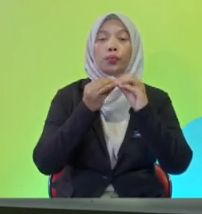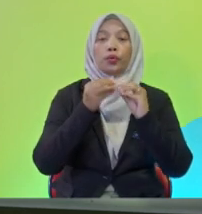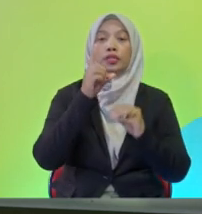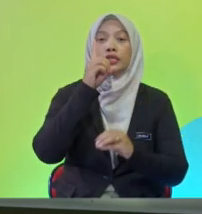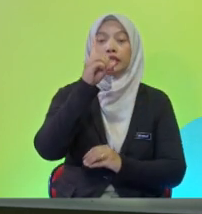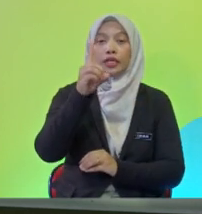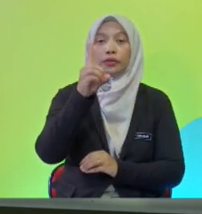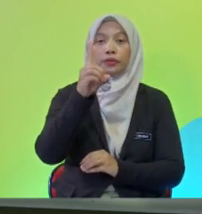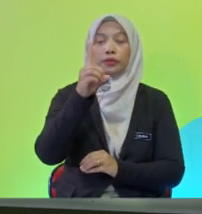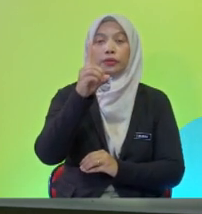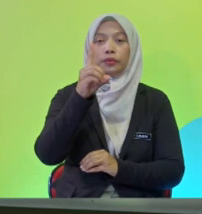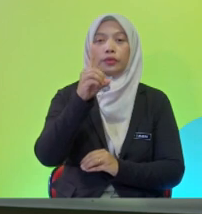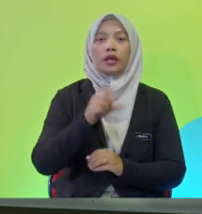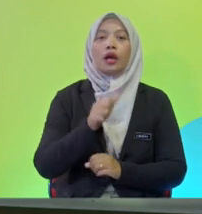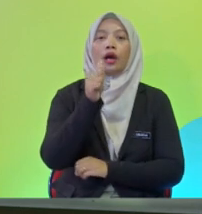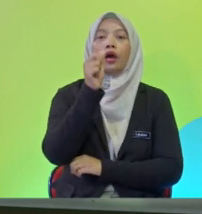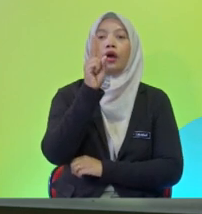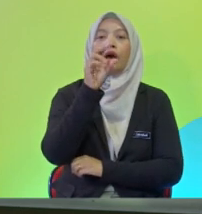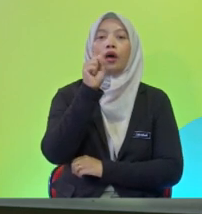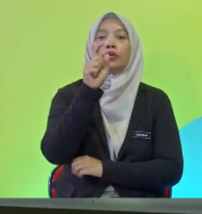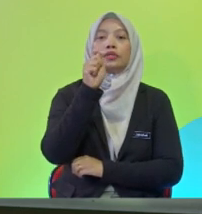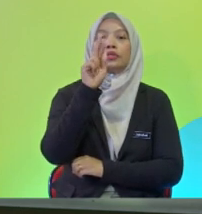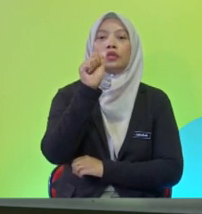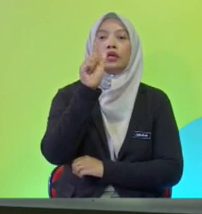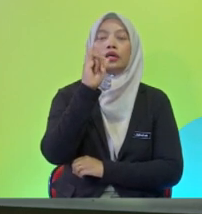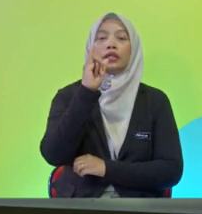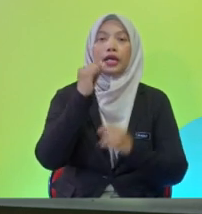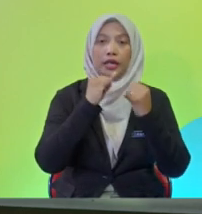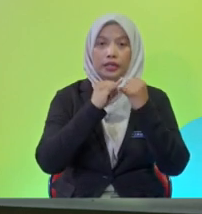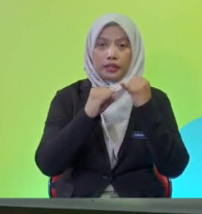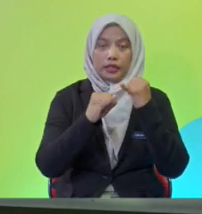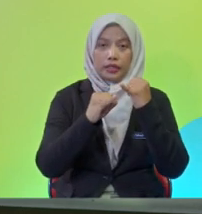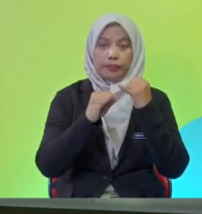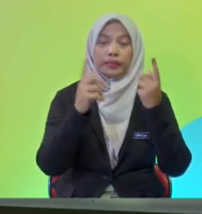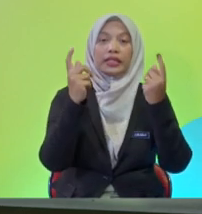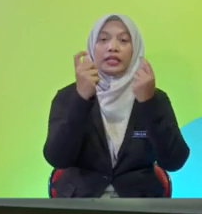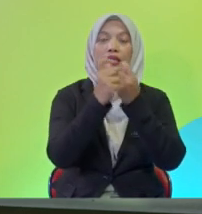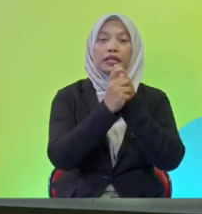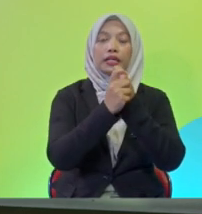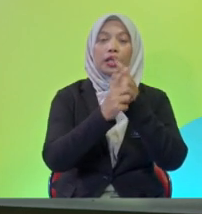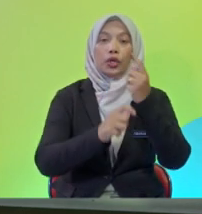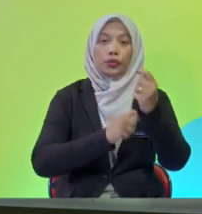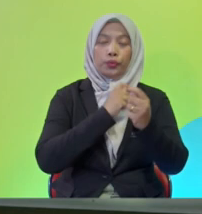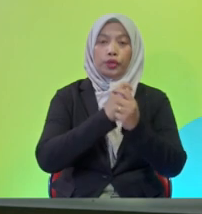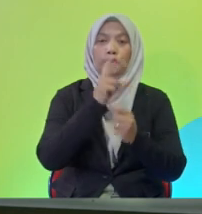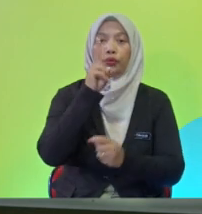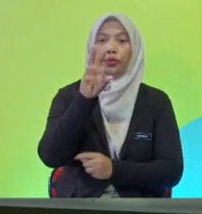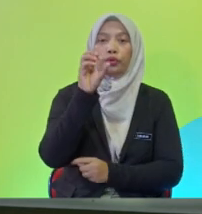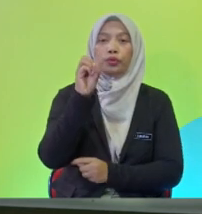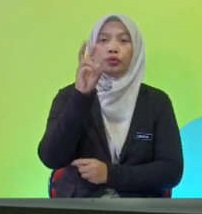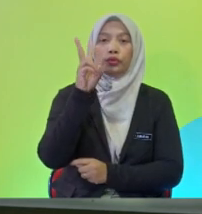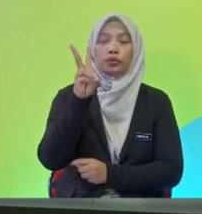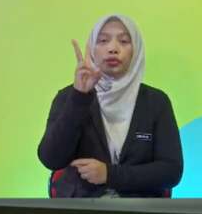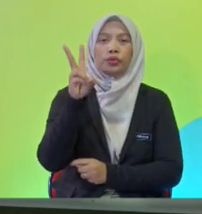mengatasi Australia dalam aksi final pada Kejohanan Dodgeball Dunia 2022 di